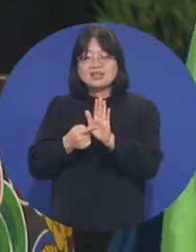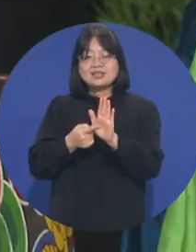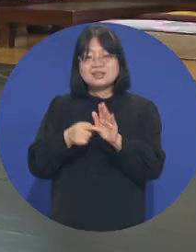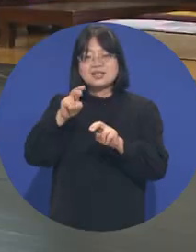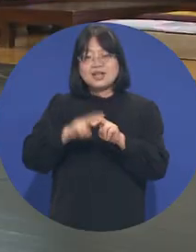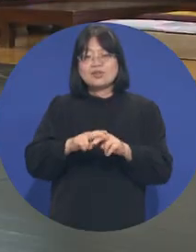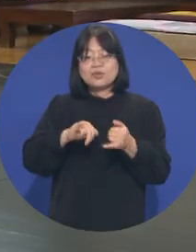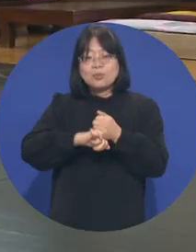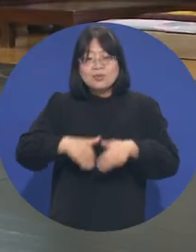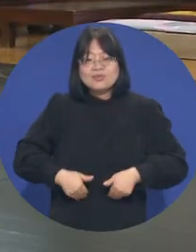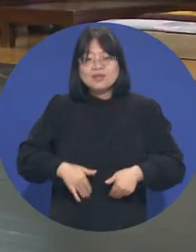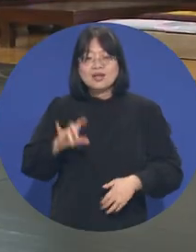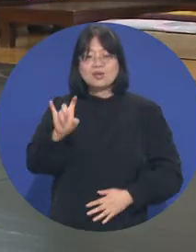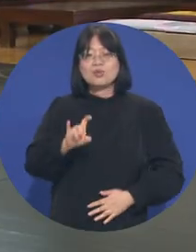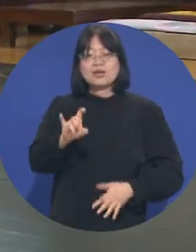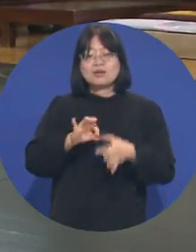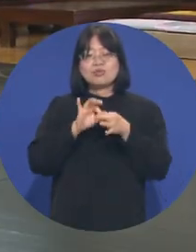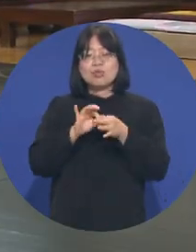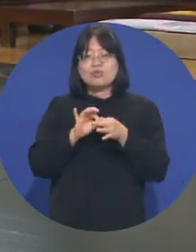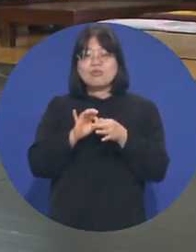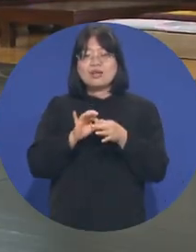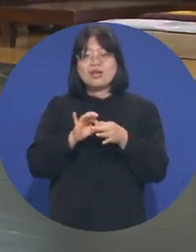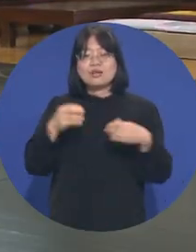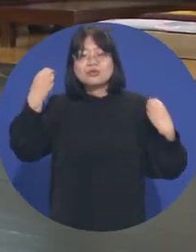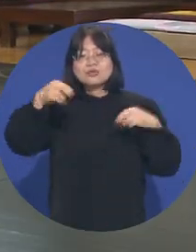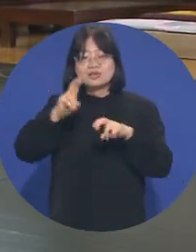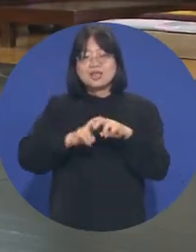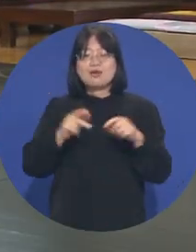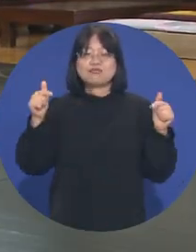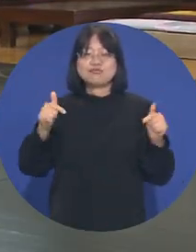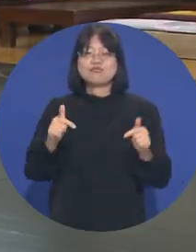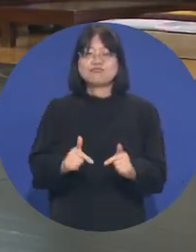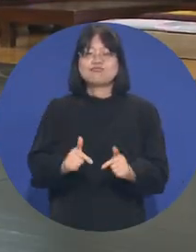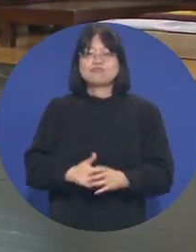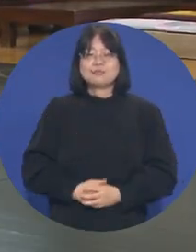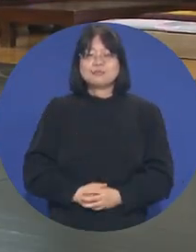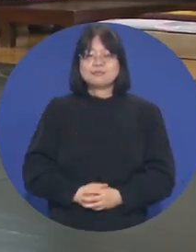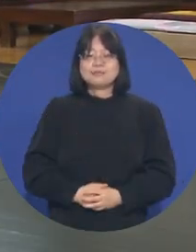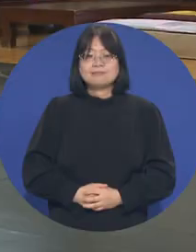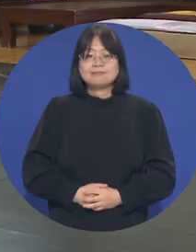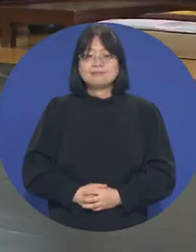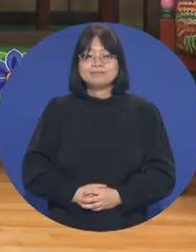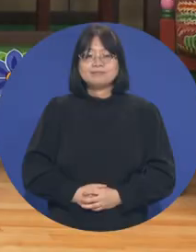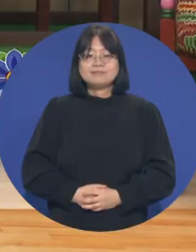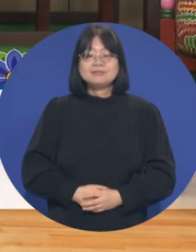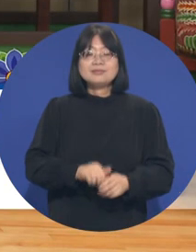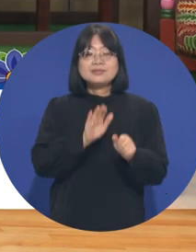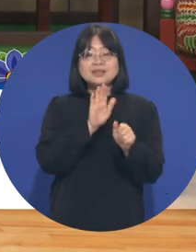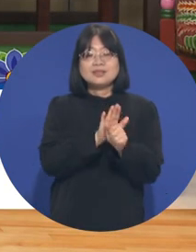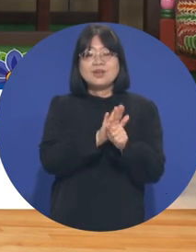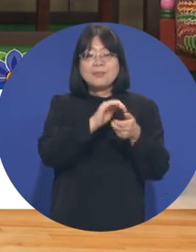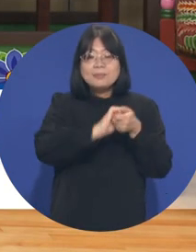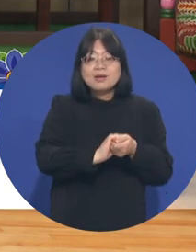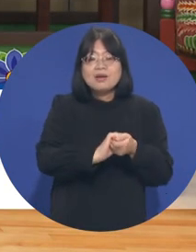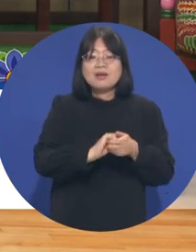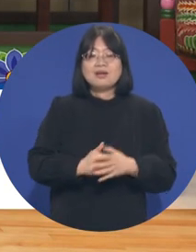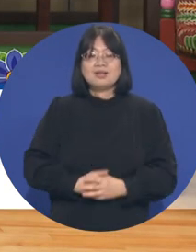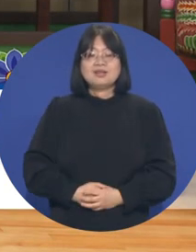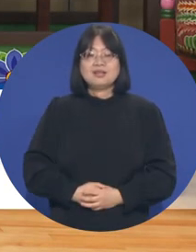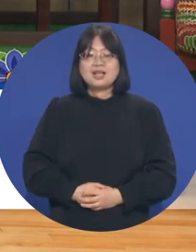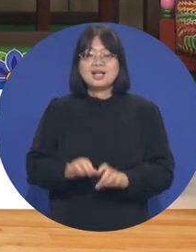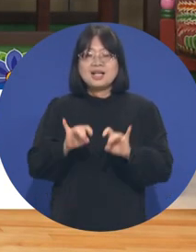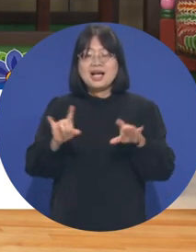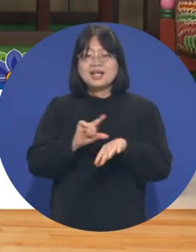무대가 필수인데 코로나19를 거치면서 설 무대가 점점 줄어들고 있는 상황입니다. 지원이 제한돼